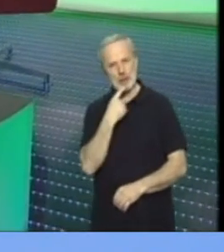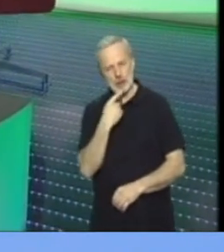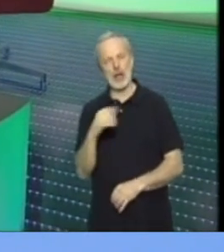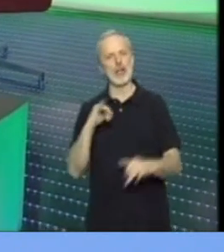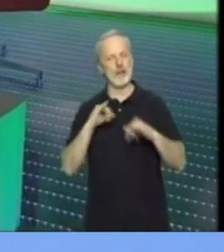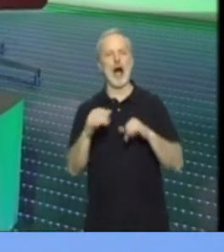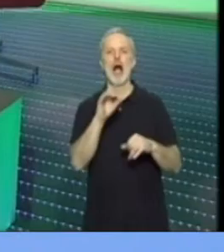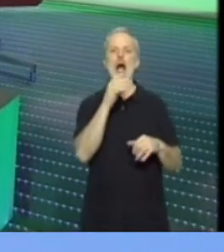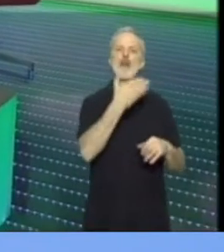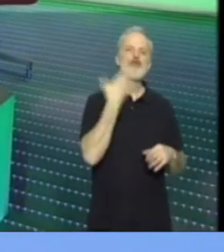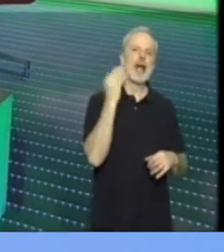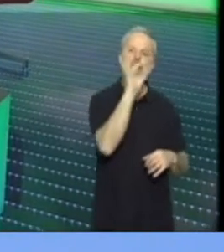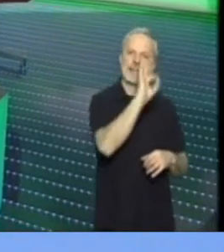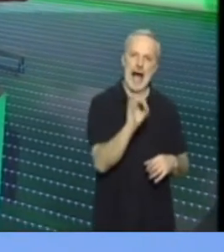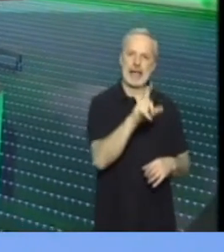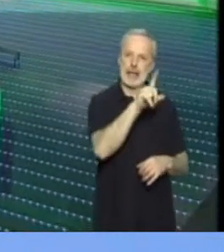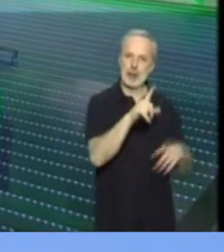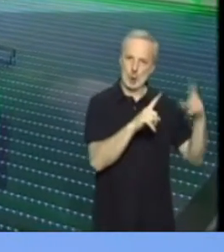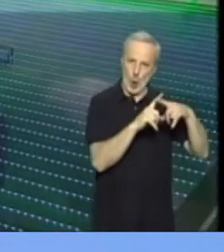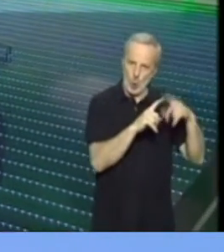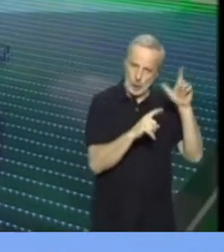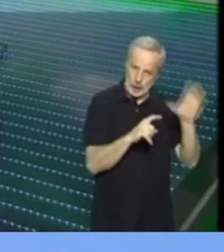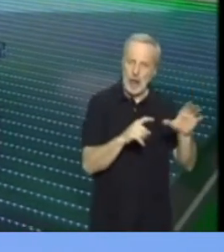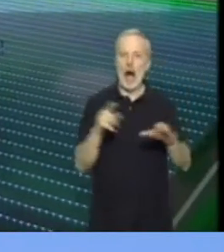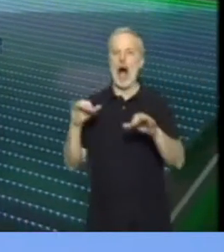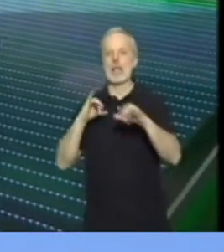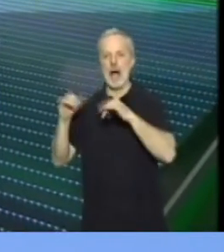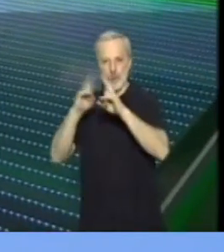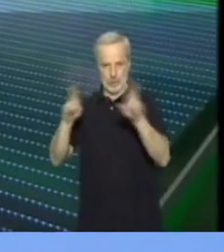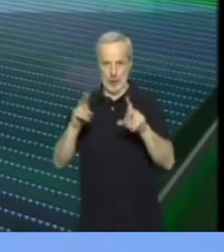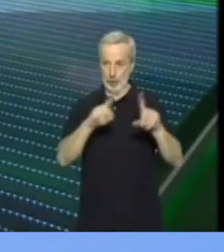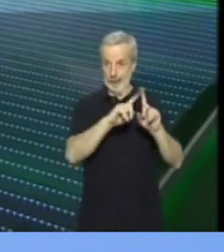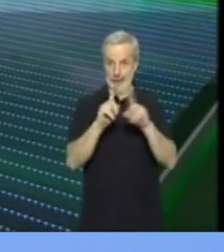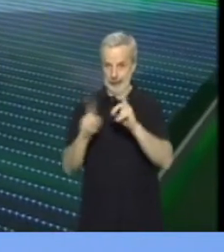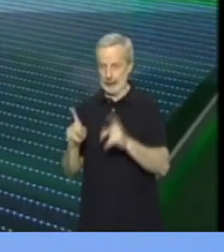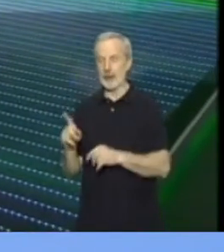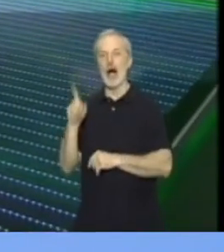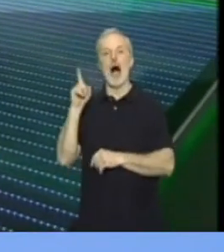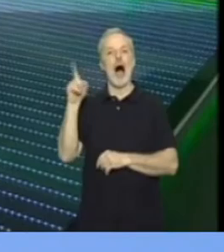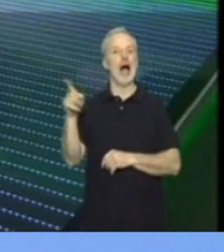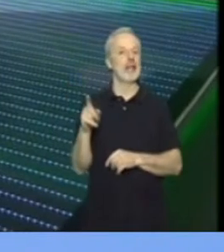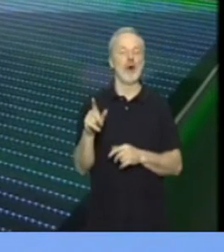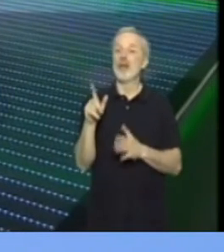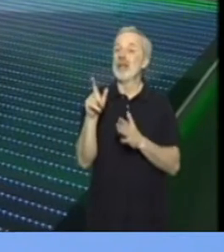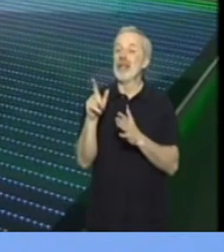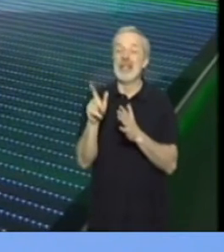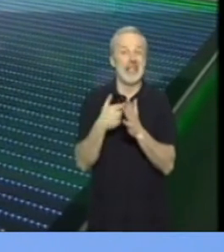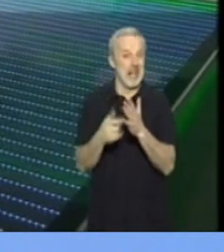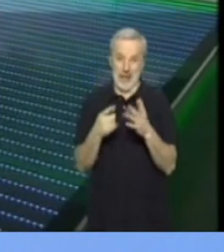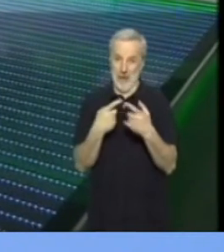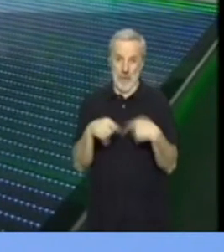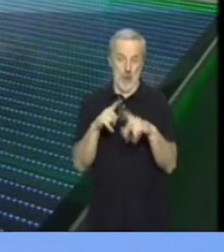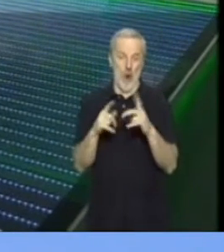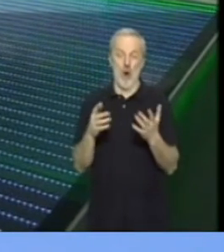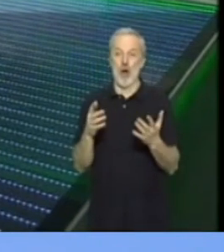závody, Czech Cycling Tour a závod Míru, který je ovšem specifický tím, že není určen pro tu absolutní elitu, to znamená pro seniorské závodníky, ale řekněme